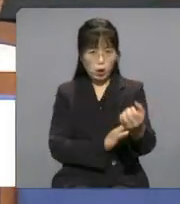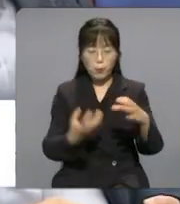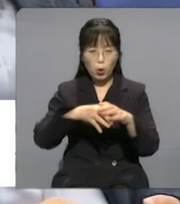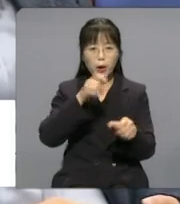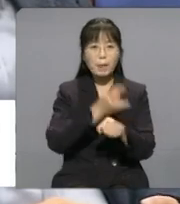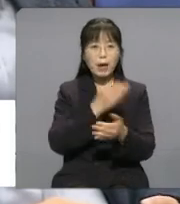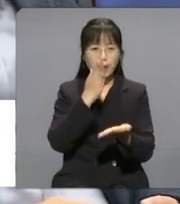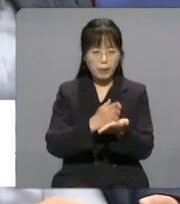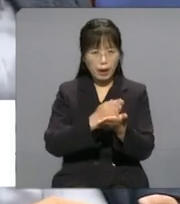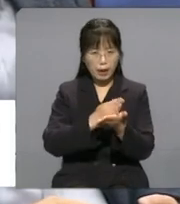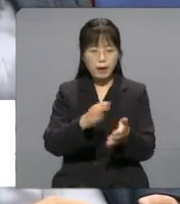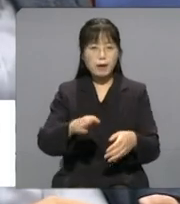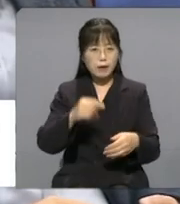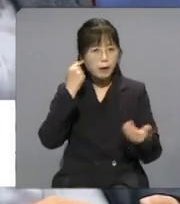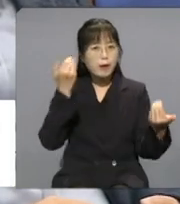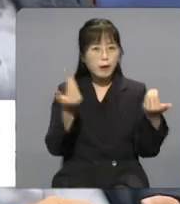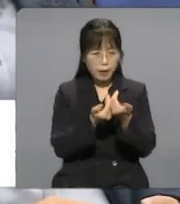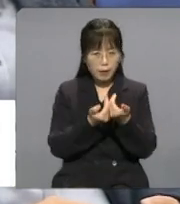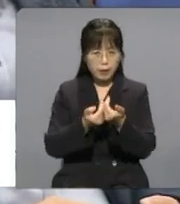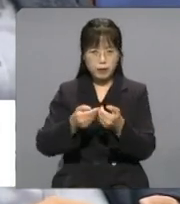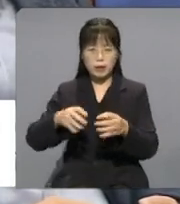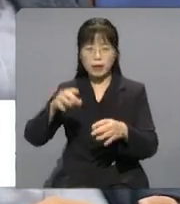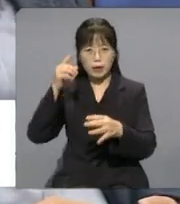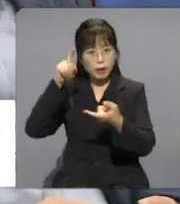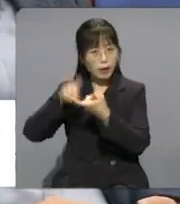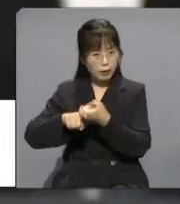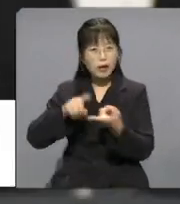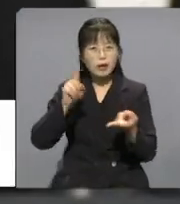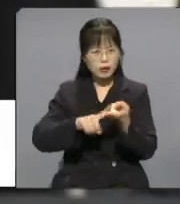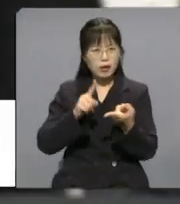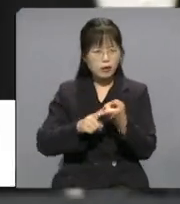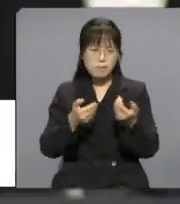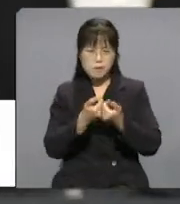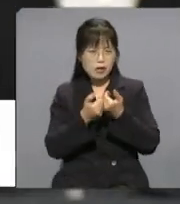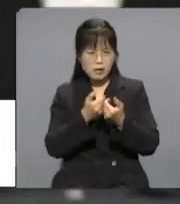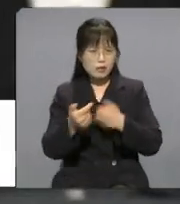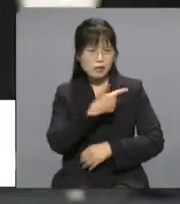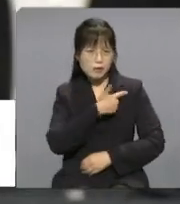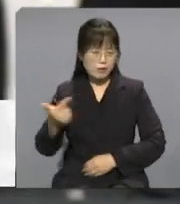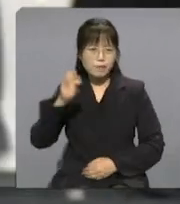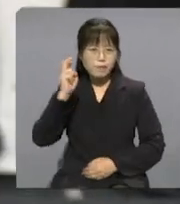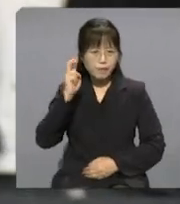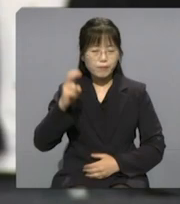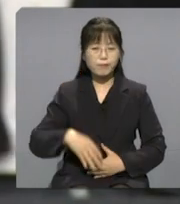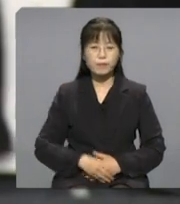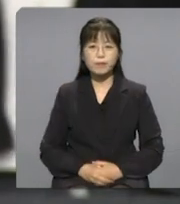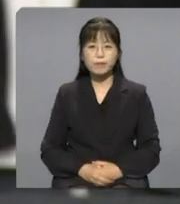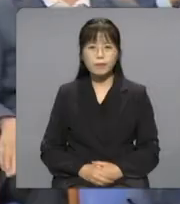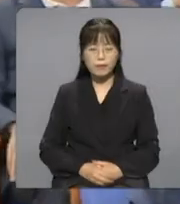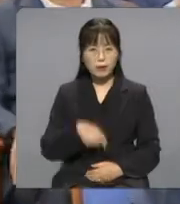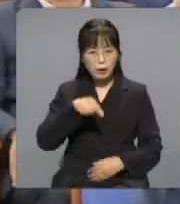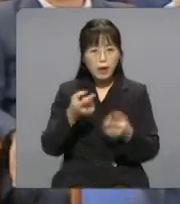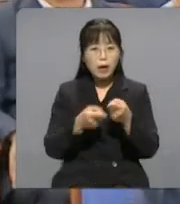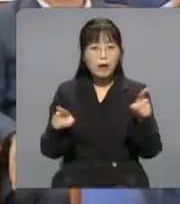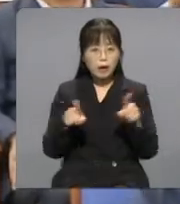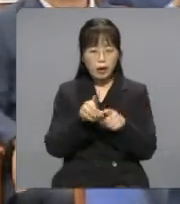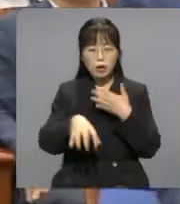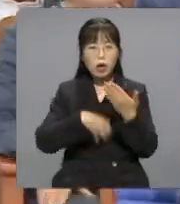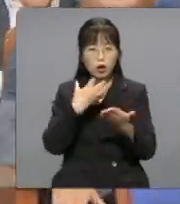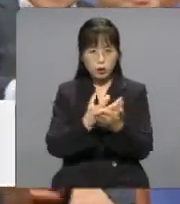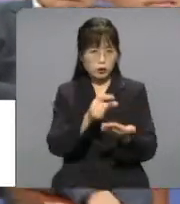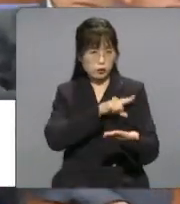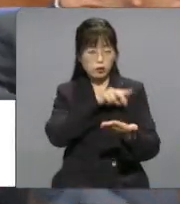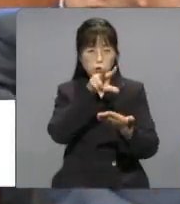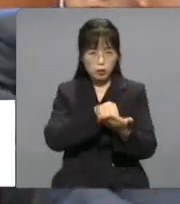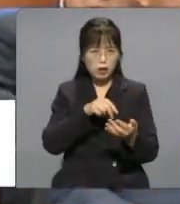대해 친명 비명 간 시각차가 커이 부분이 계속 갈등에 뇌관으로 남을 전망입니다 이와 함께 혁신